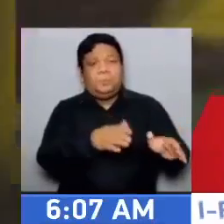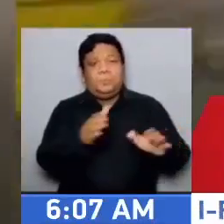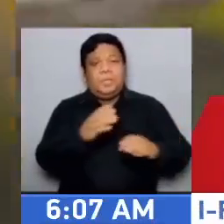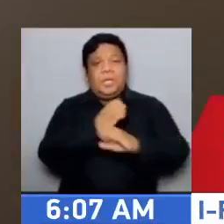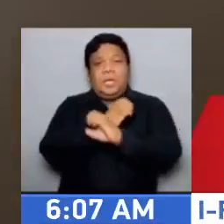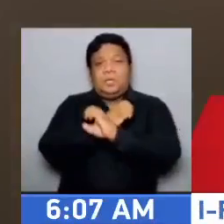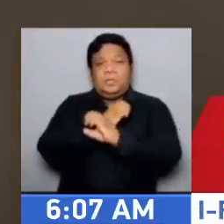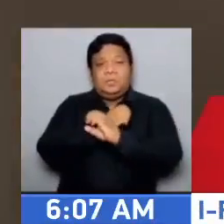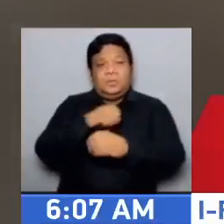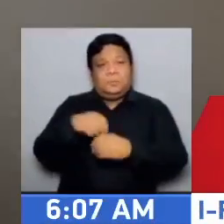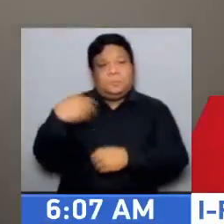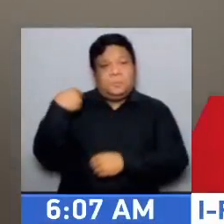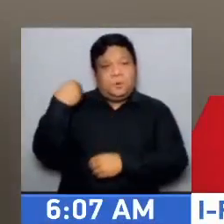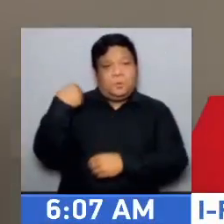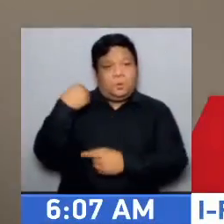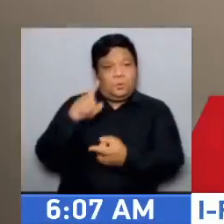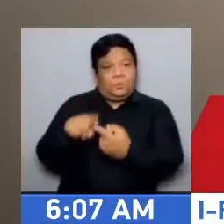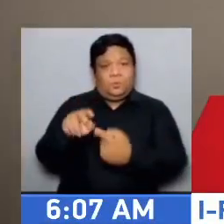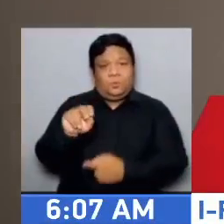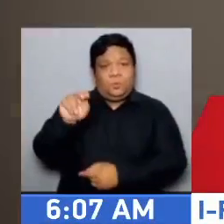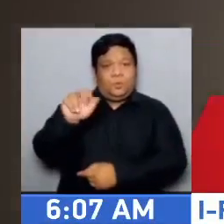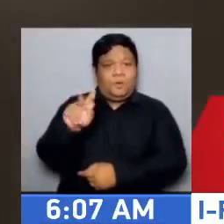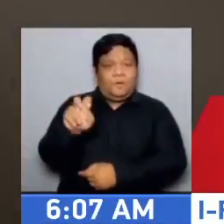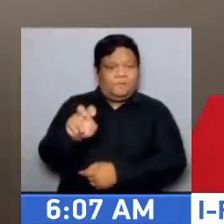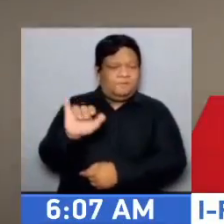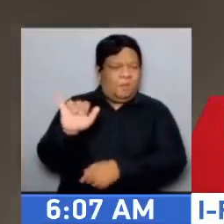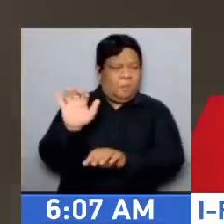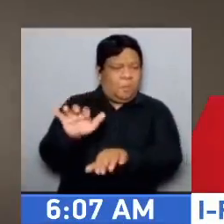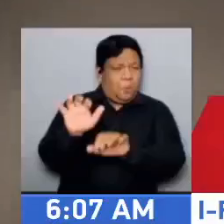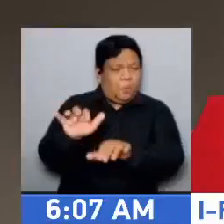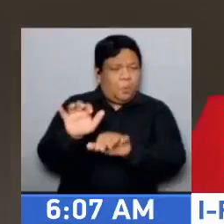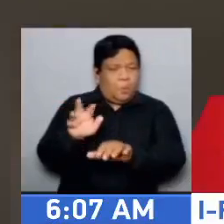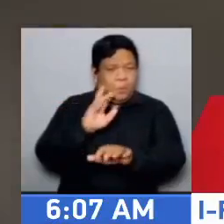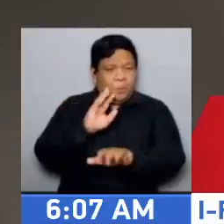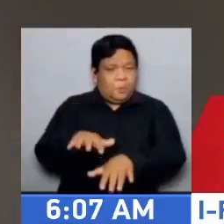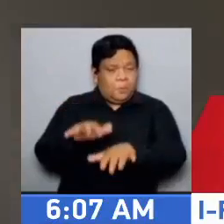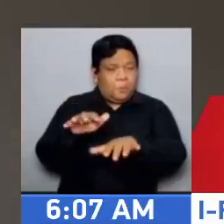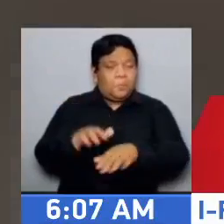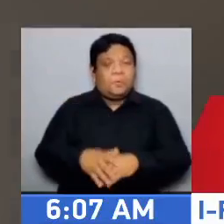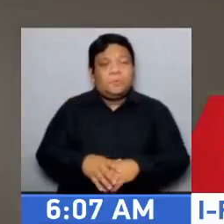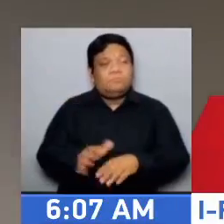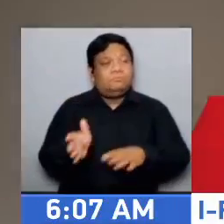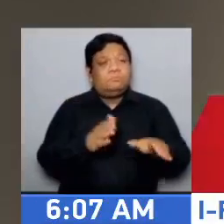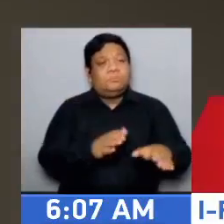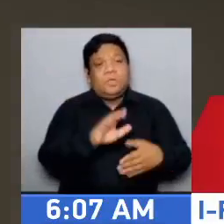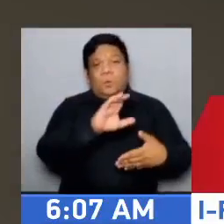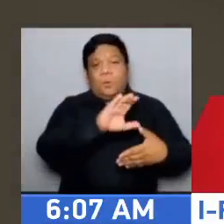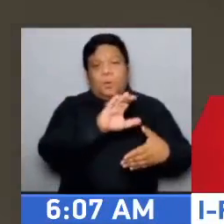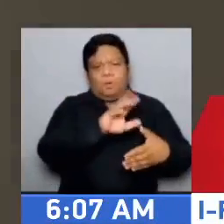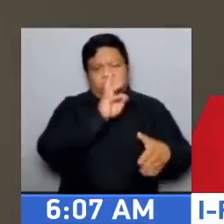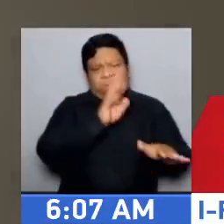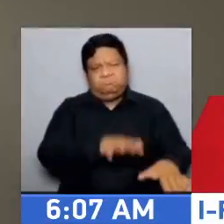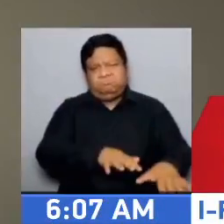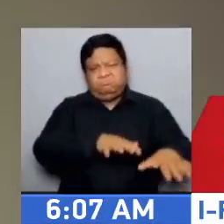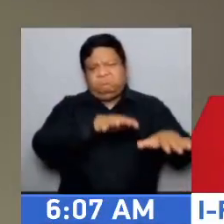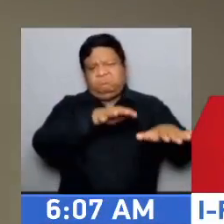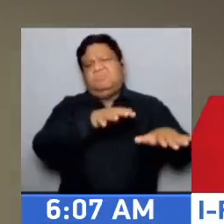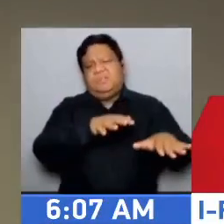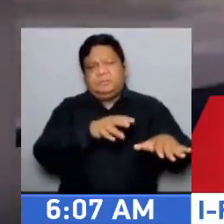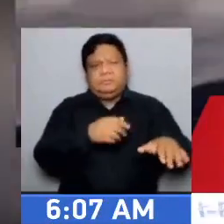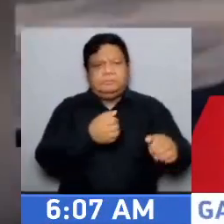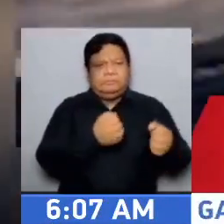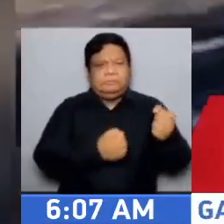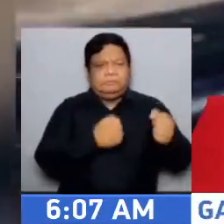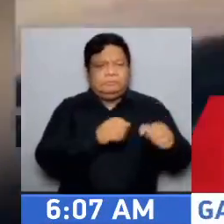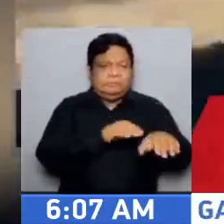Avenue. Binaha naman ng Tulyahan Road sa Caloocan kaya't bahagyang naapektuhan ang daloy ng trapiko. Nahirapan din ang mga commuter dahil sa